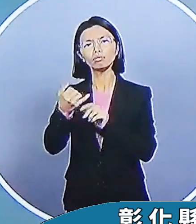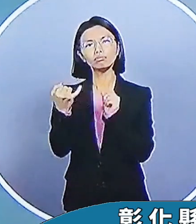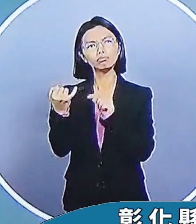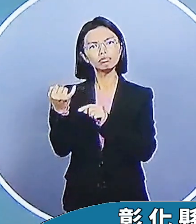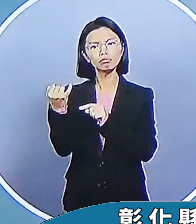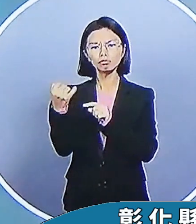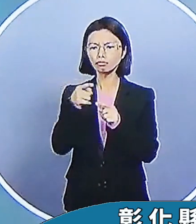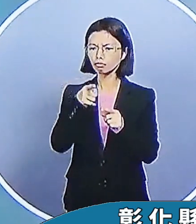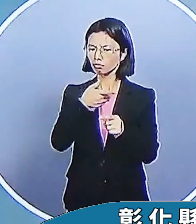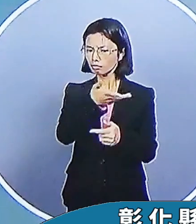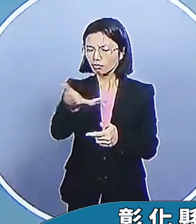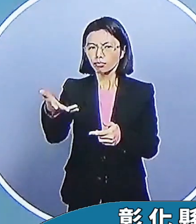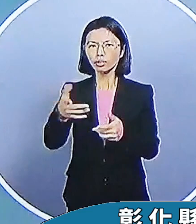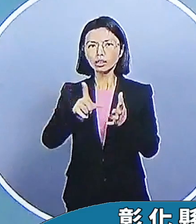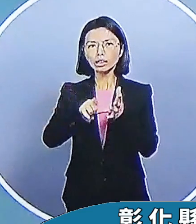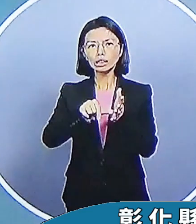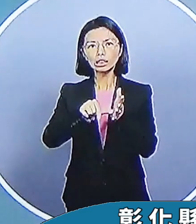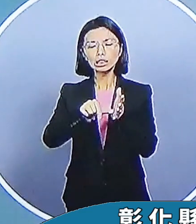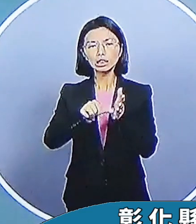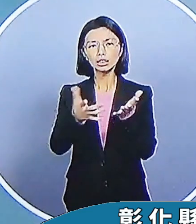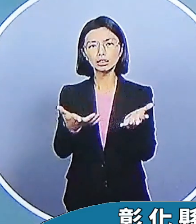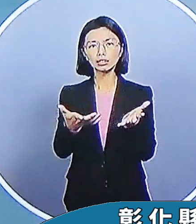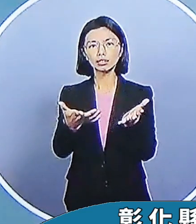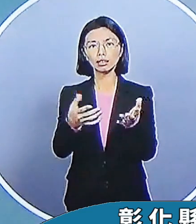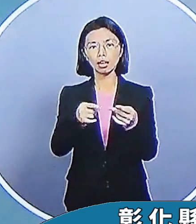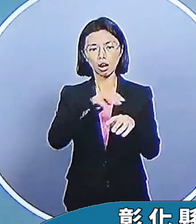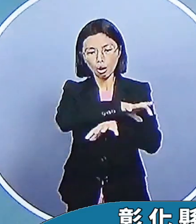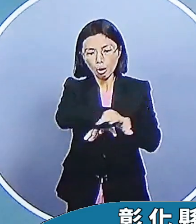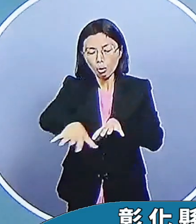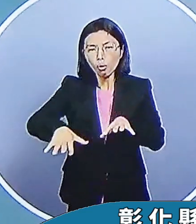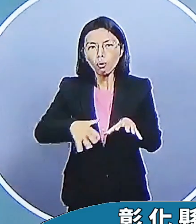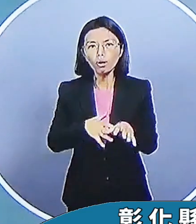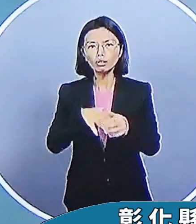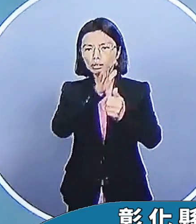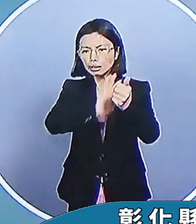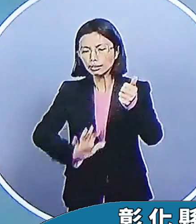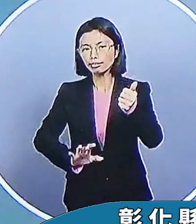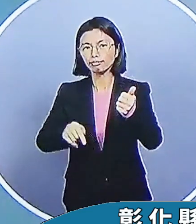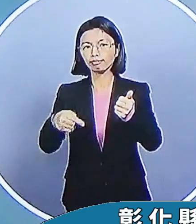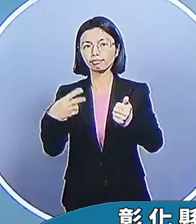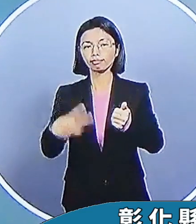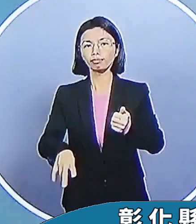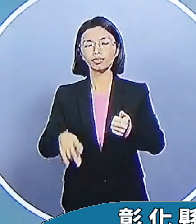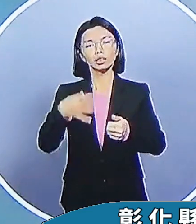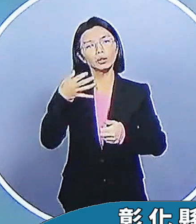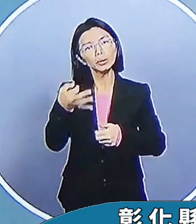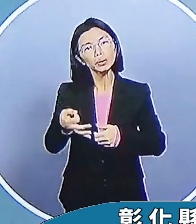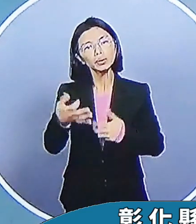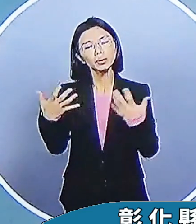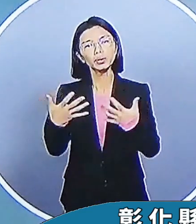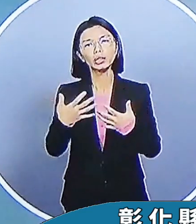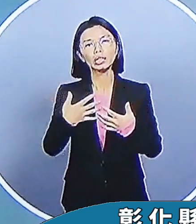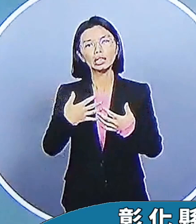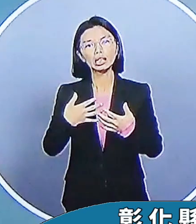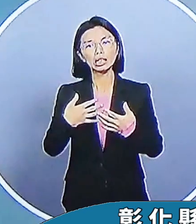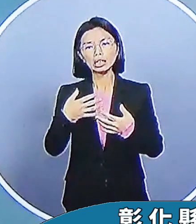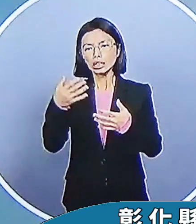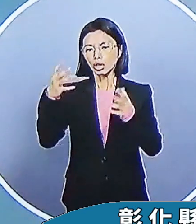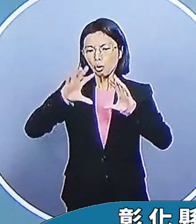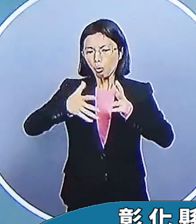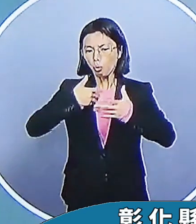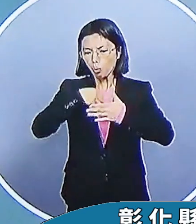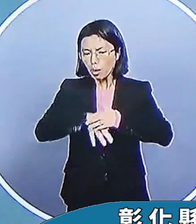官民，唔那是时间所有的这个环境受到影响，佮金钱咱的国库嘛损